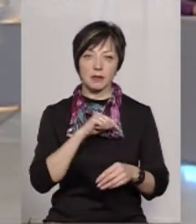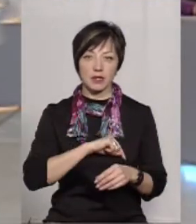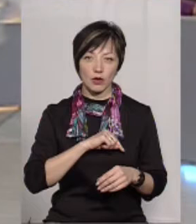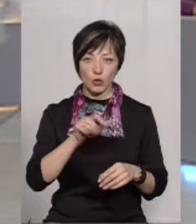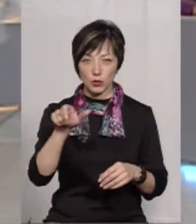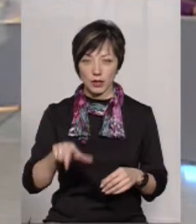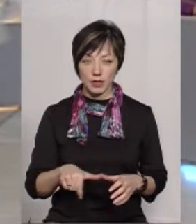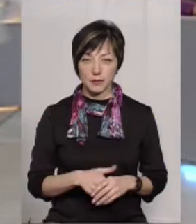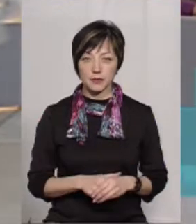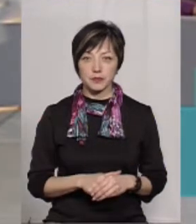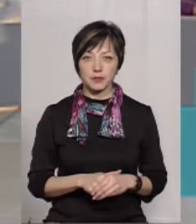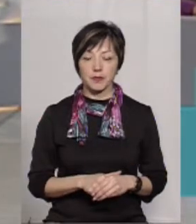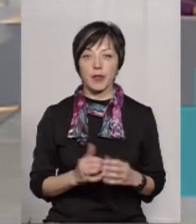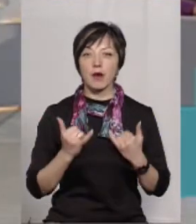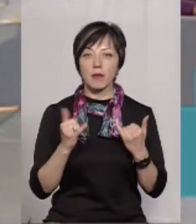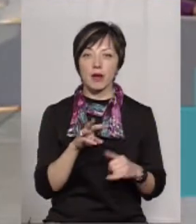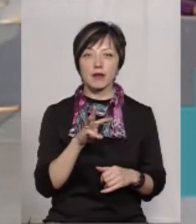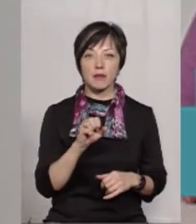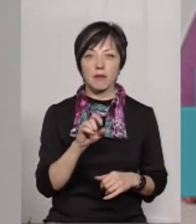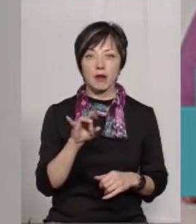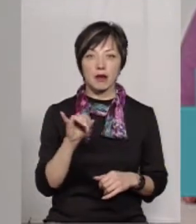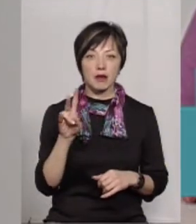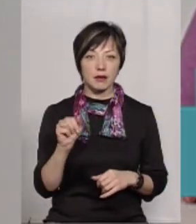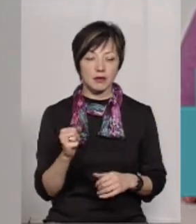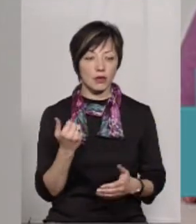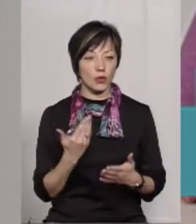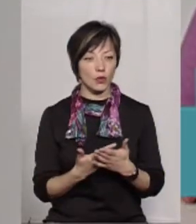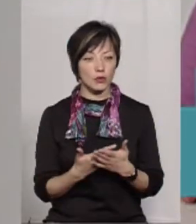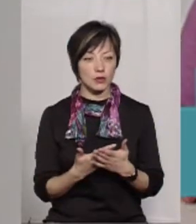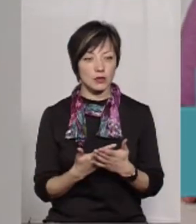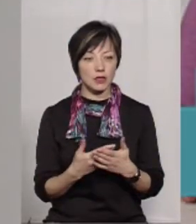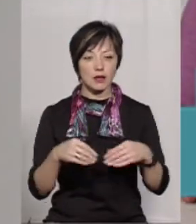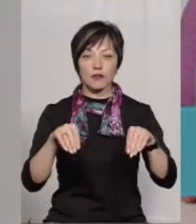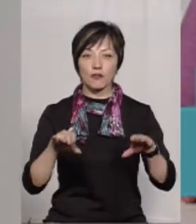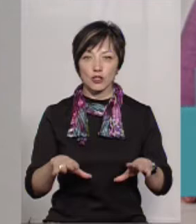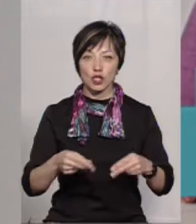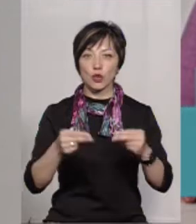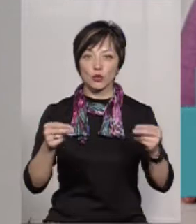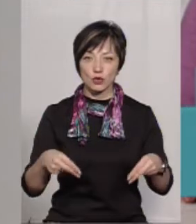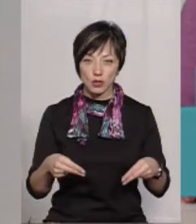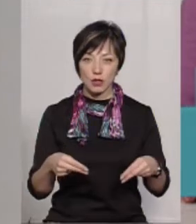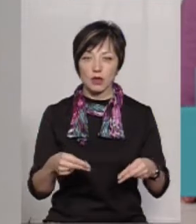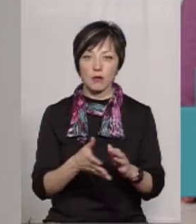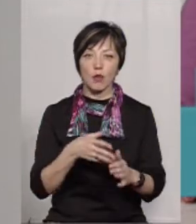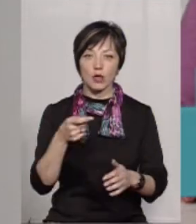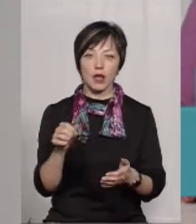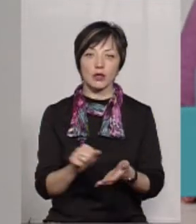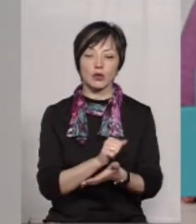людини. Пані Марино, от вирішили одружитися, подали